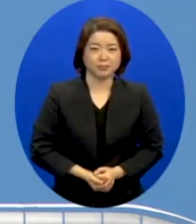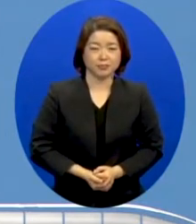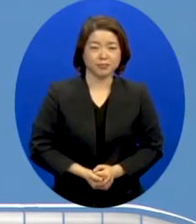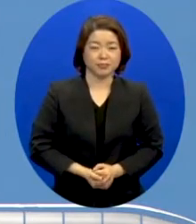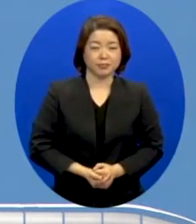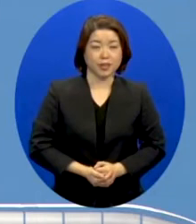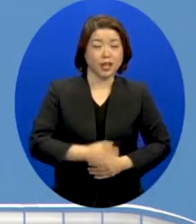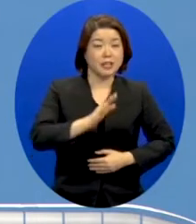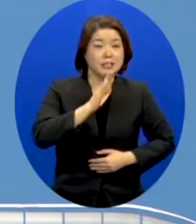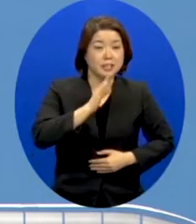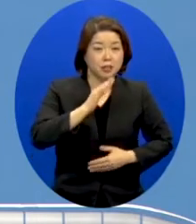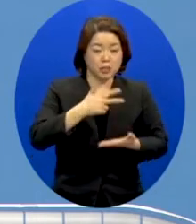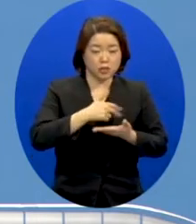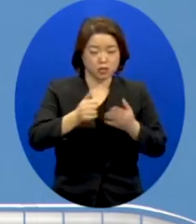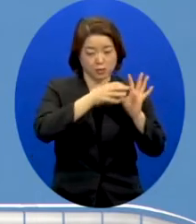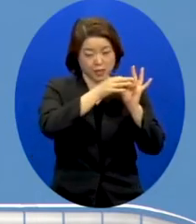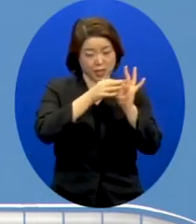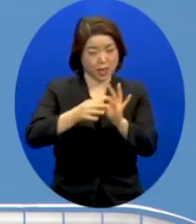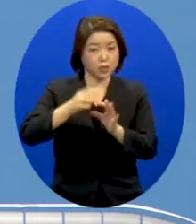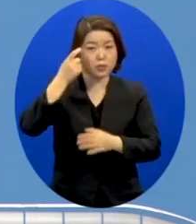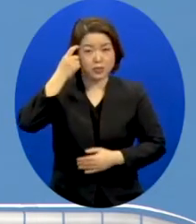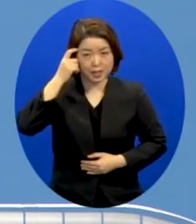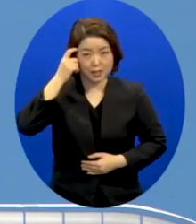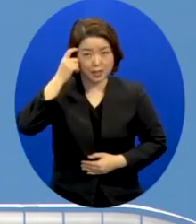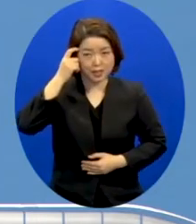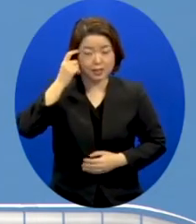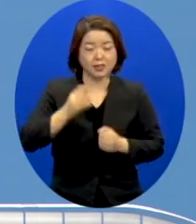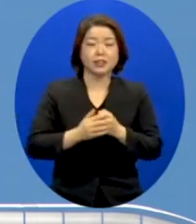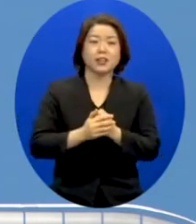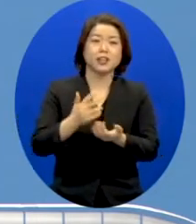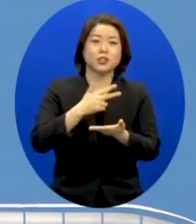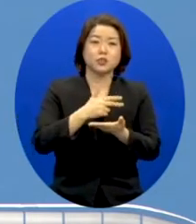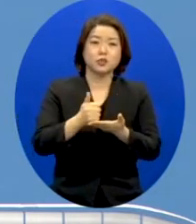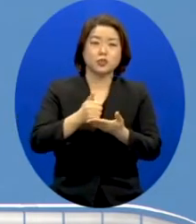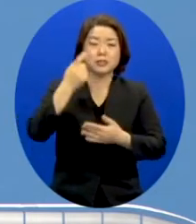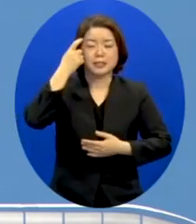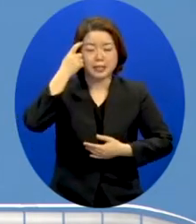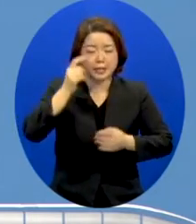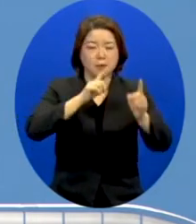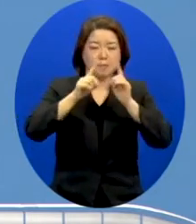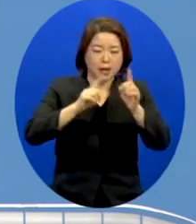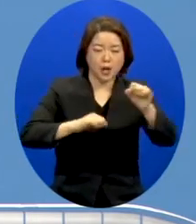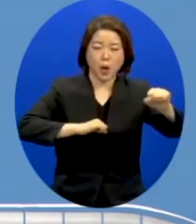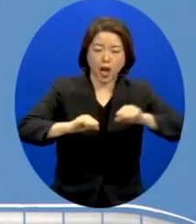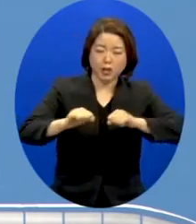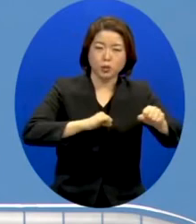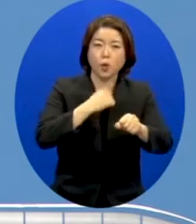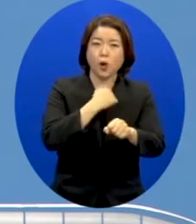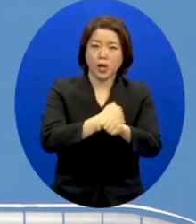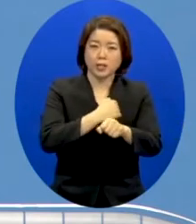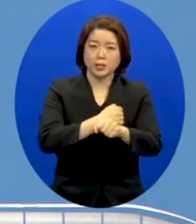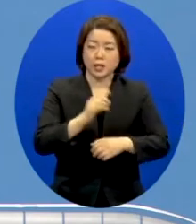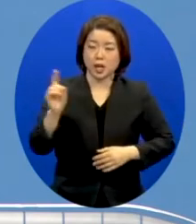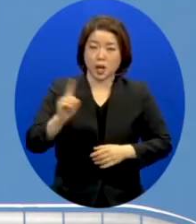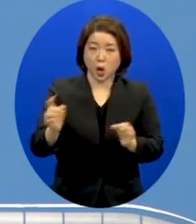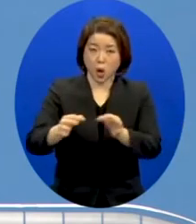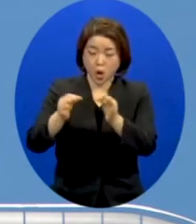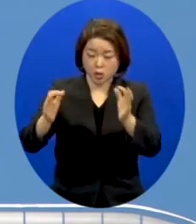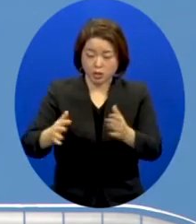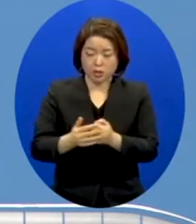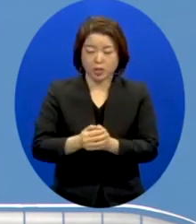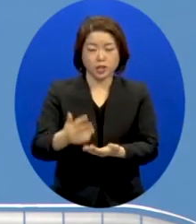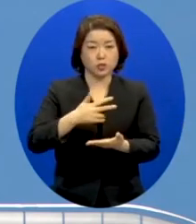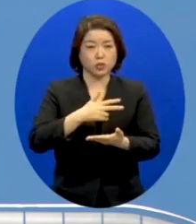정말 주님을 끊임없이 생각하고 주님을 의식하여 말하고 행동하기 시작하니까 오는 순간에 제가 주님을